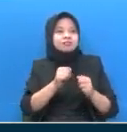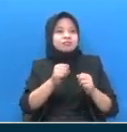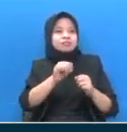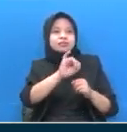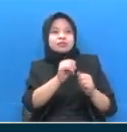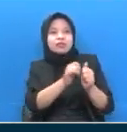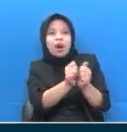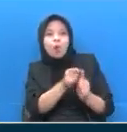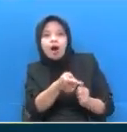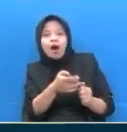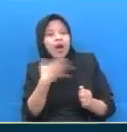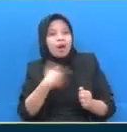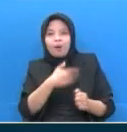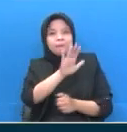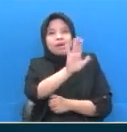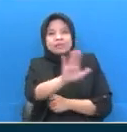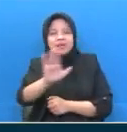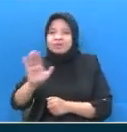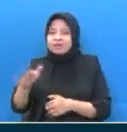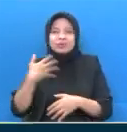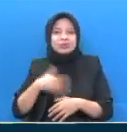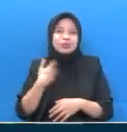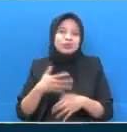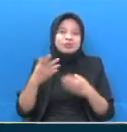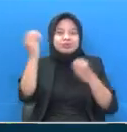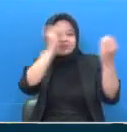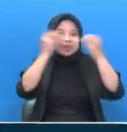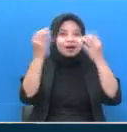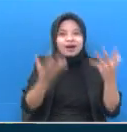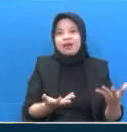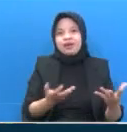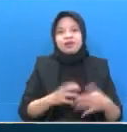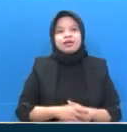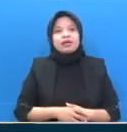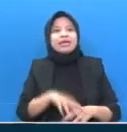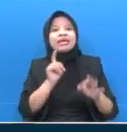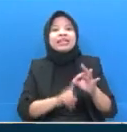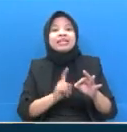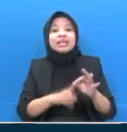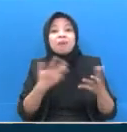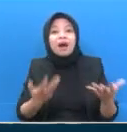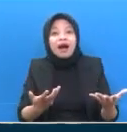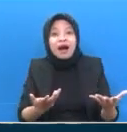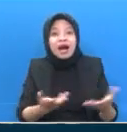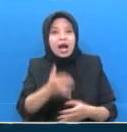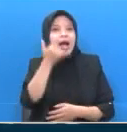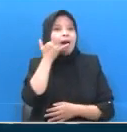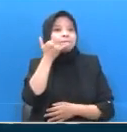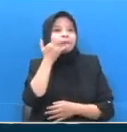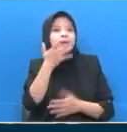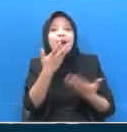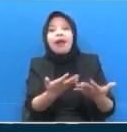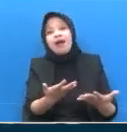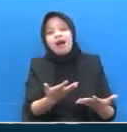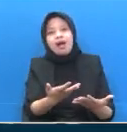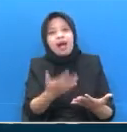terdakwa, dan masing-masing yang terjadi dalam peristiwa ini. Titik singgungnya apa? Ya, handphone harus ketemu.